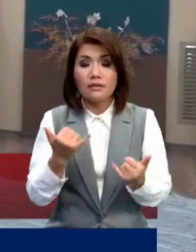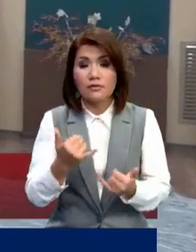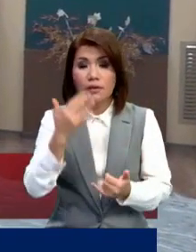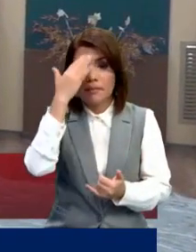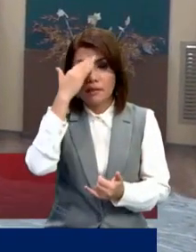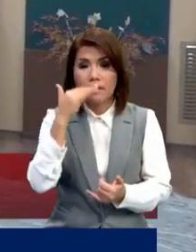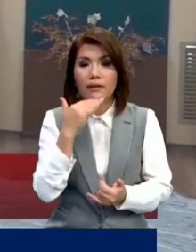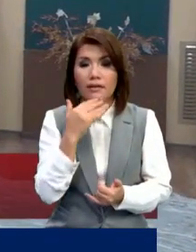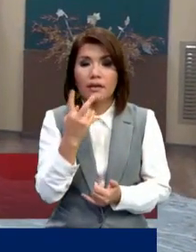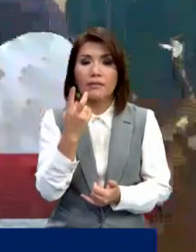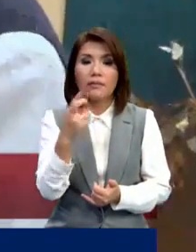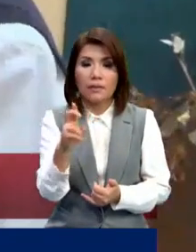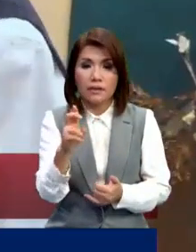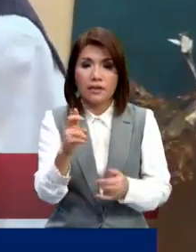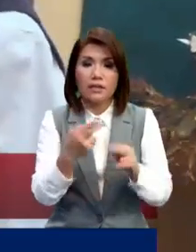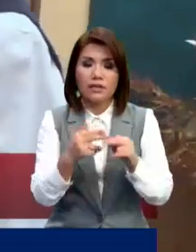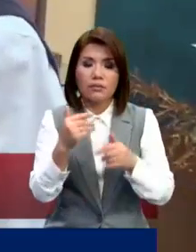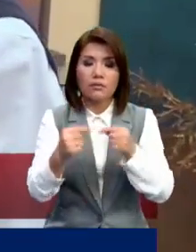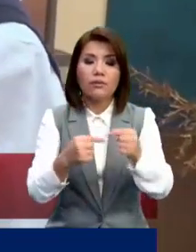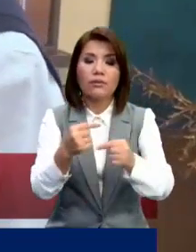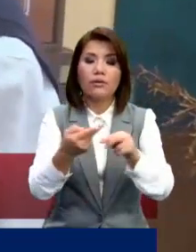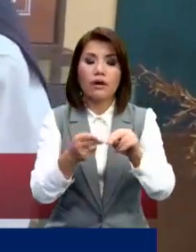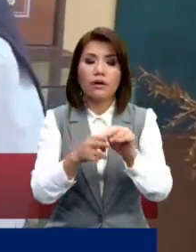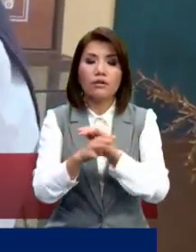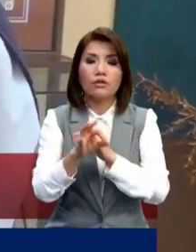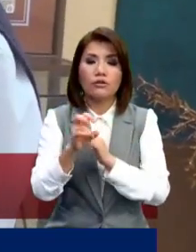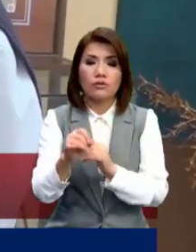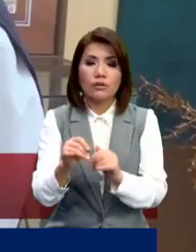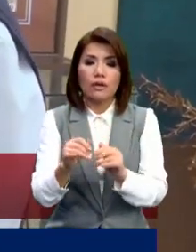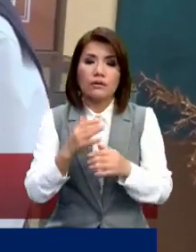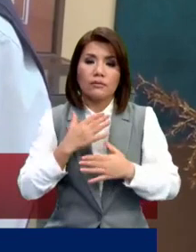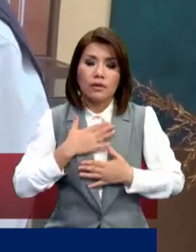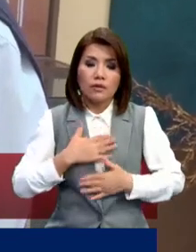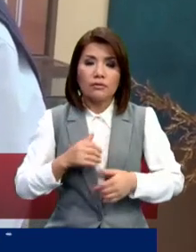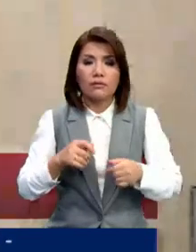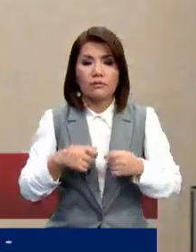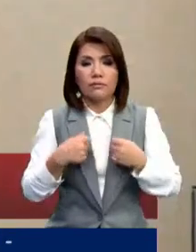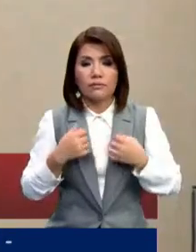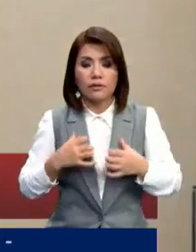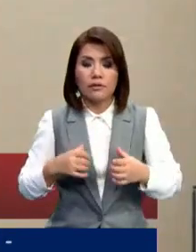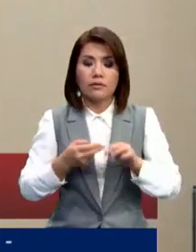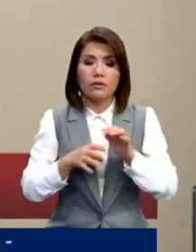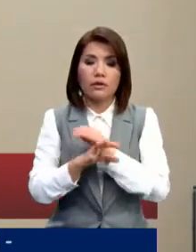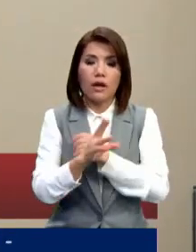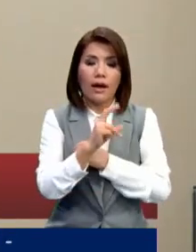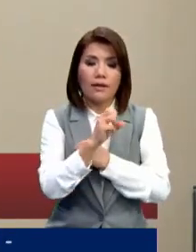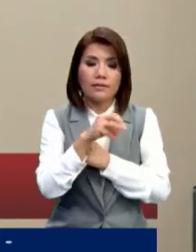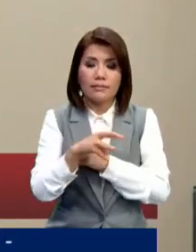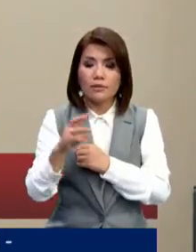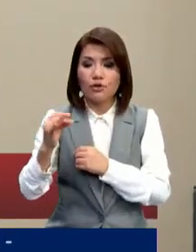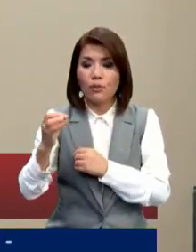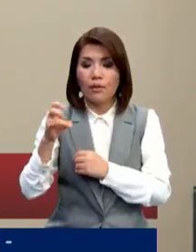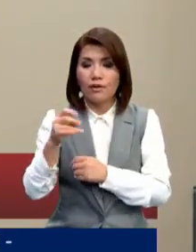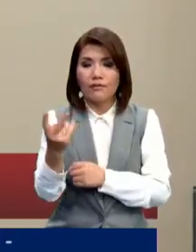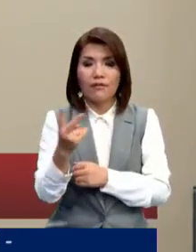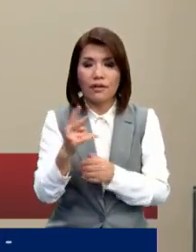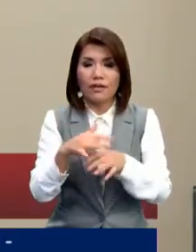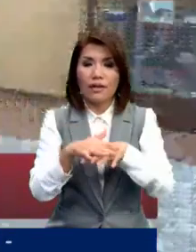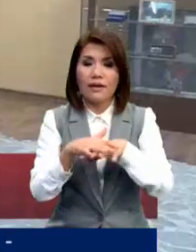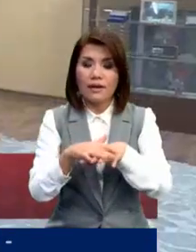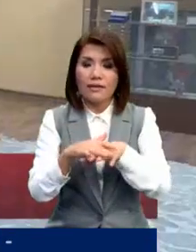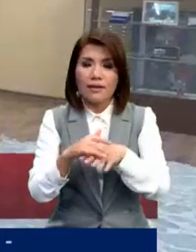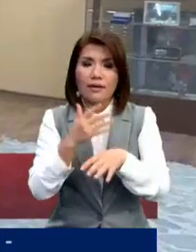өзінде егіздердің бойынан саясаткерге тән салмақтылық пен ұстамдылықты байқаймыз дейді. Қасым мен Жомарт оқуда озат, математика мен ағылшын